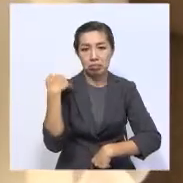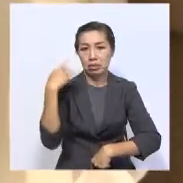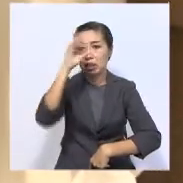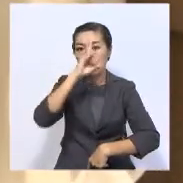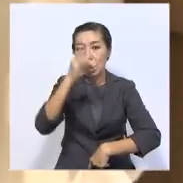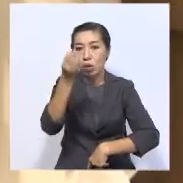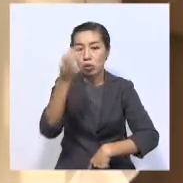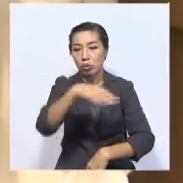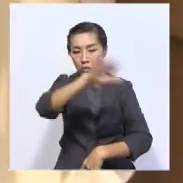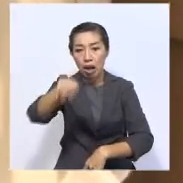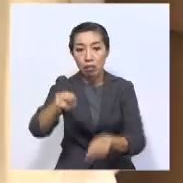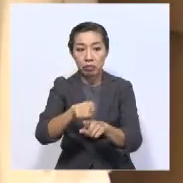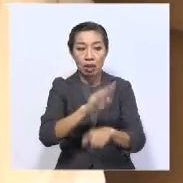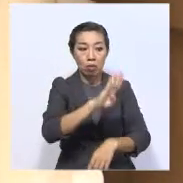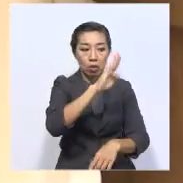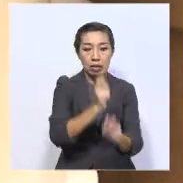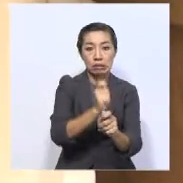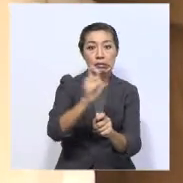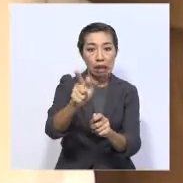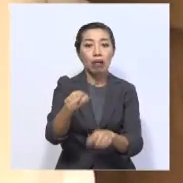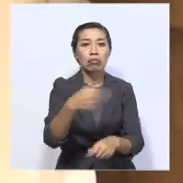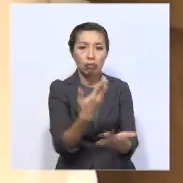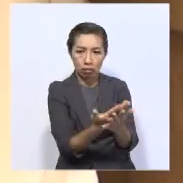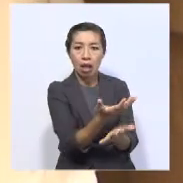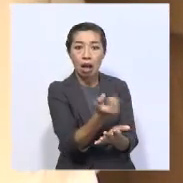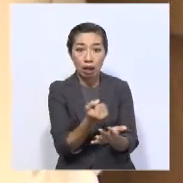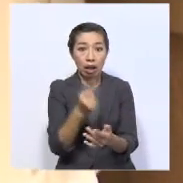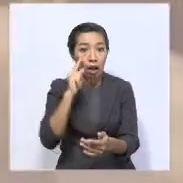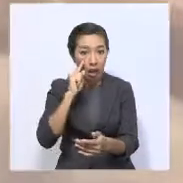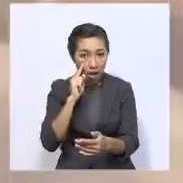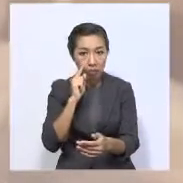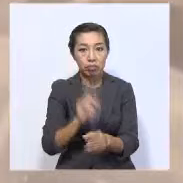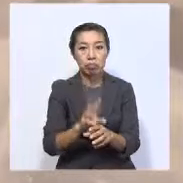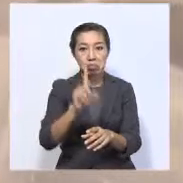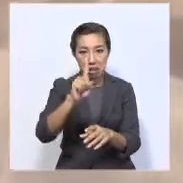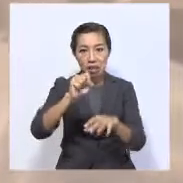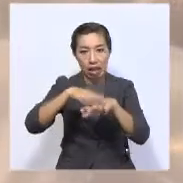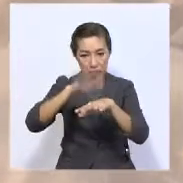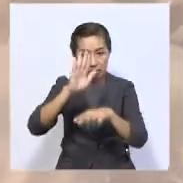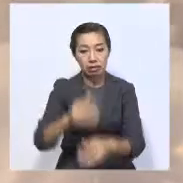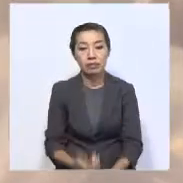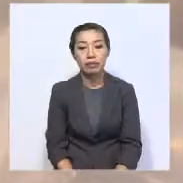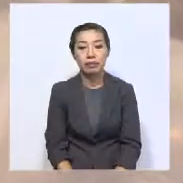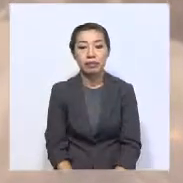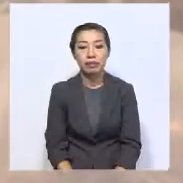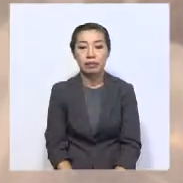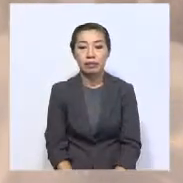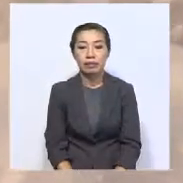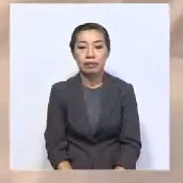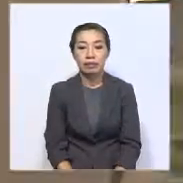านักแสดงส่วนใหญ่รับเงินค่าจ้างในการรีวิวสินค้าในจำนวนเลข6หลักเลยทีเดียวค่ะ